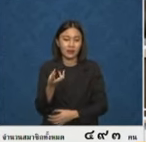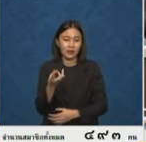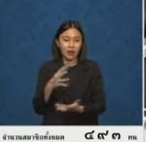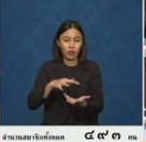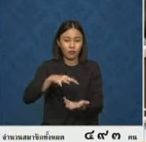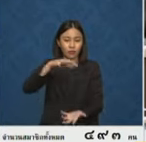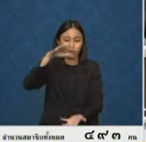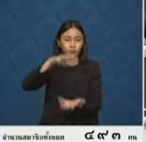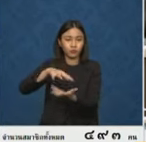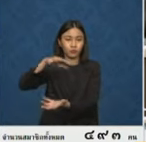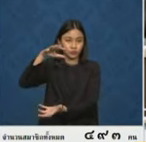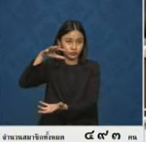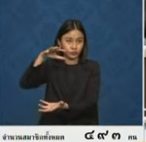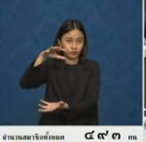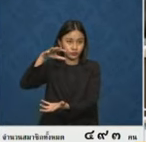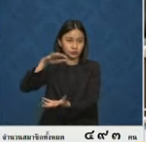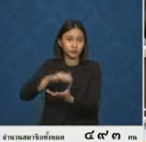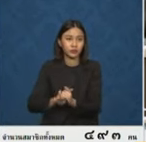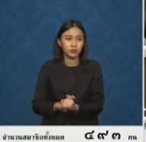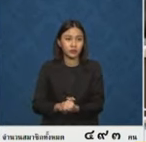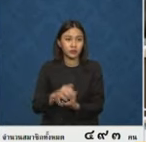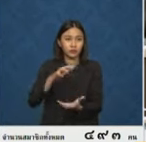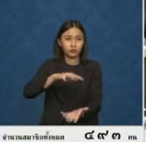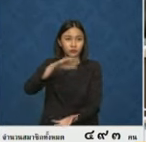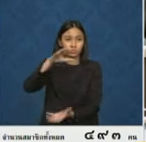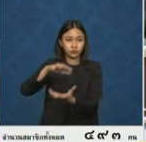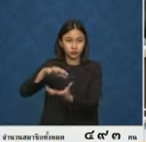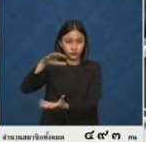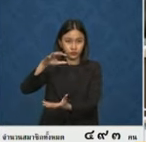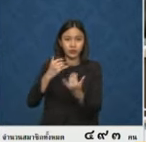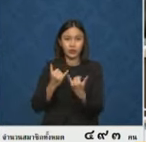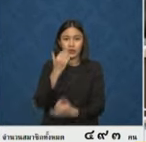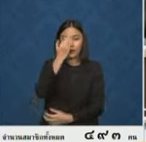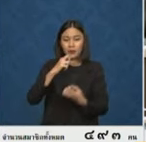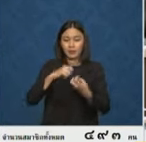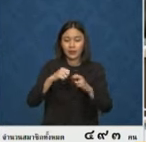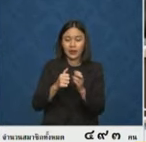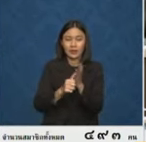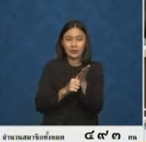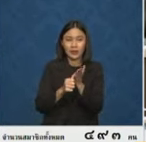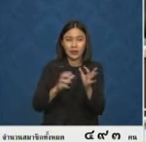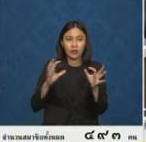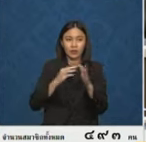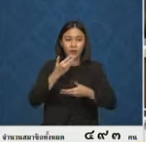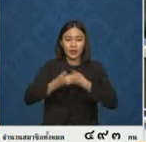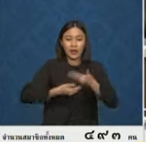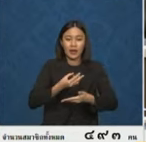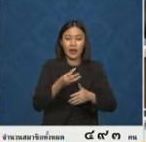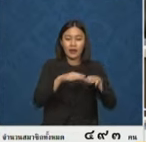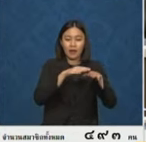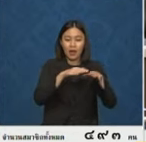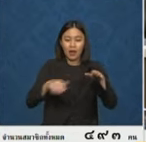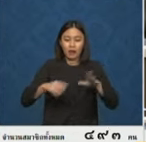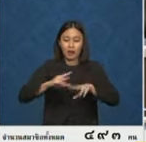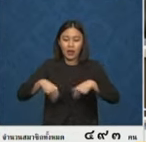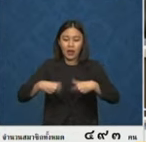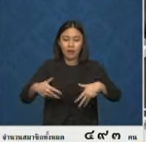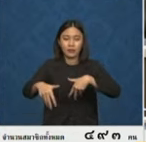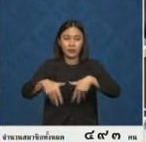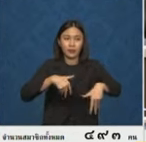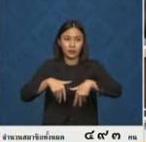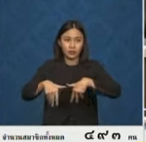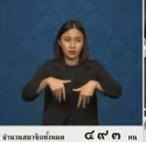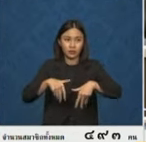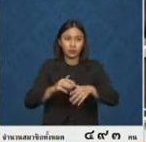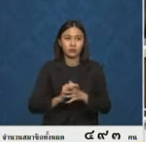ออกสู่ตลาดในไม่อีกกี่อีกกี่สัปดาห์เพื่อแก้ไขปัญหาราคาข้าวเปลือกตกต่ำให้กับพี่น้องประชาชนด้วยความ